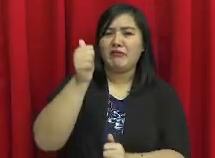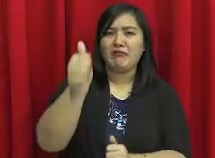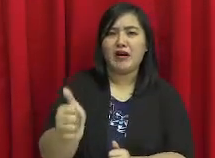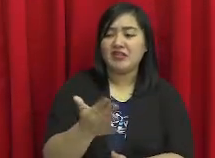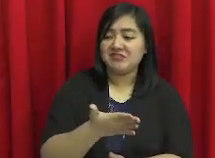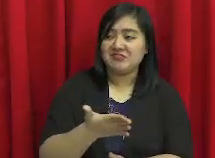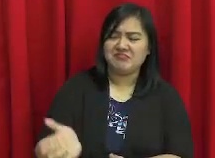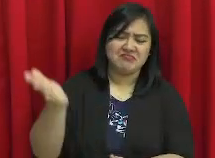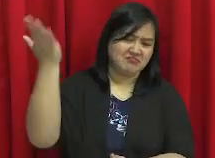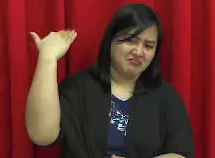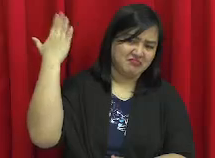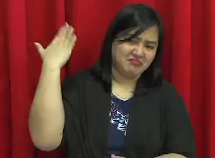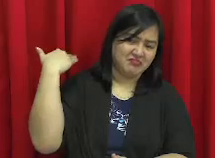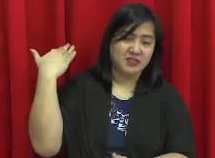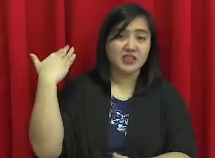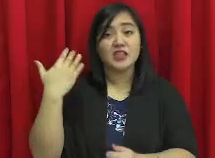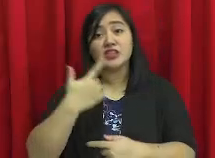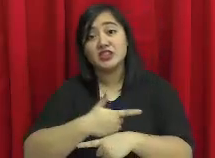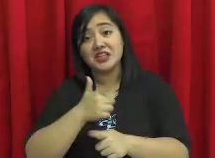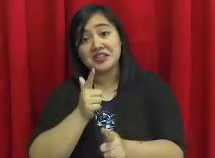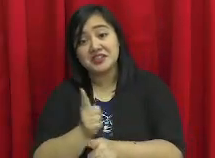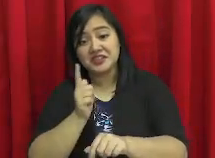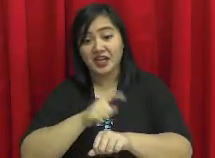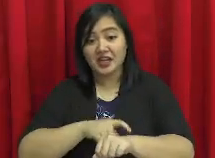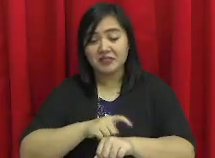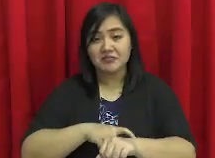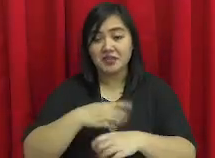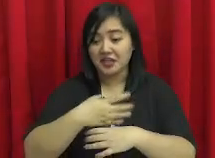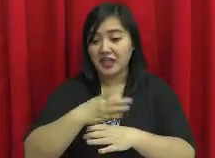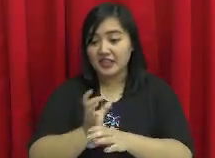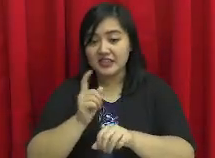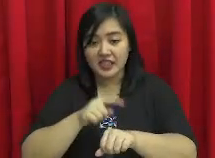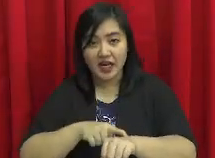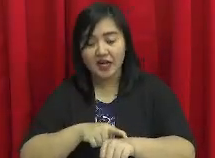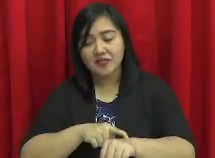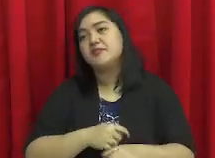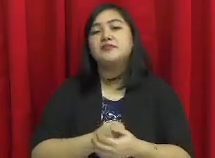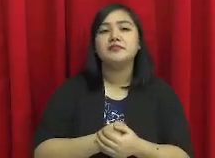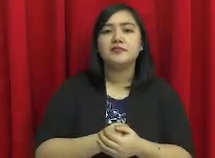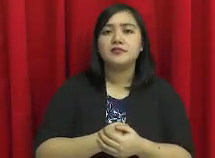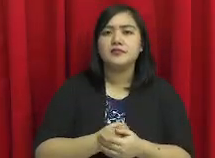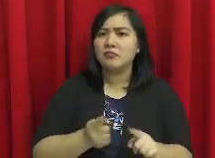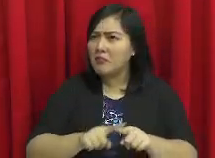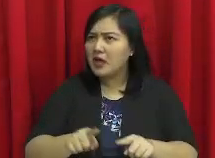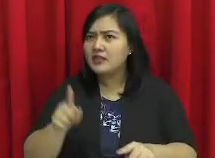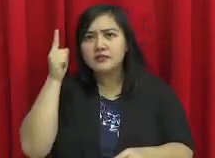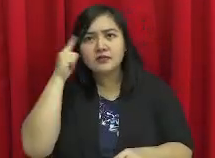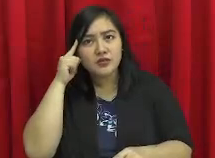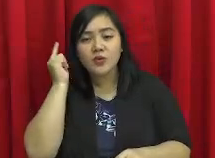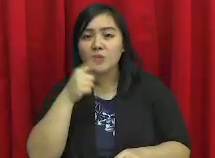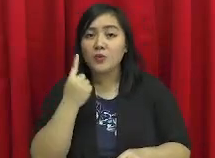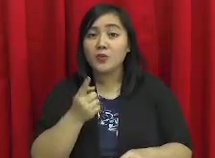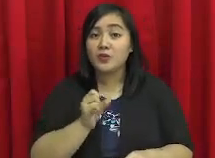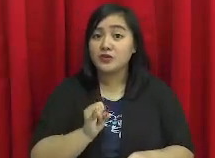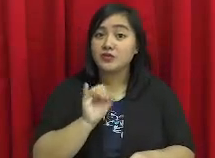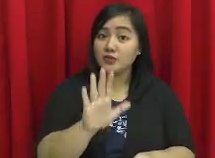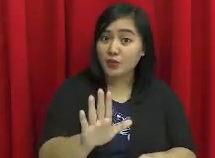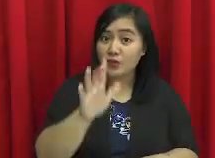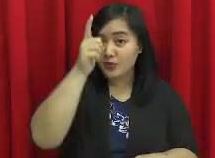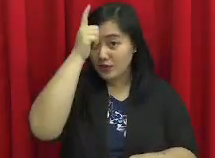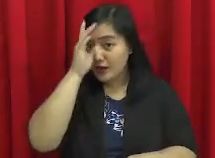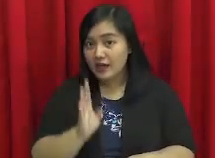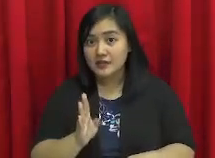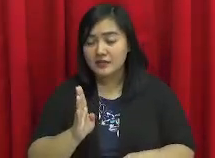bakit? Sino ba yung Diyos mo? Yeah. Sino ba yung Diyos na pinaglilingkuran mo, kapatid? Hindi ba Diyos din ni Adan at ni Eva? Yeah. Iba na